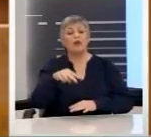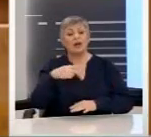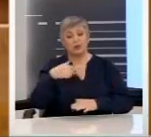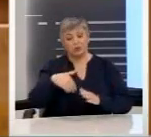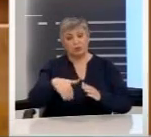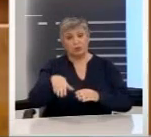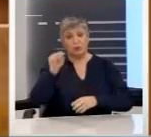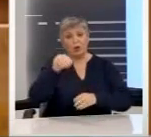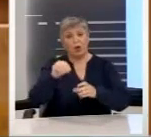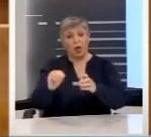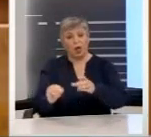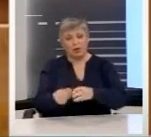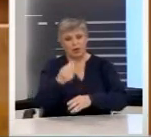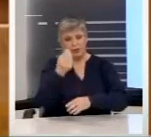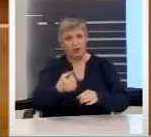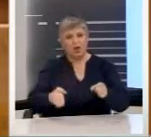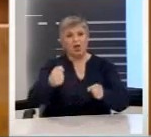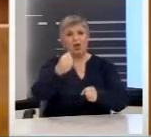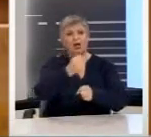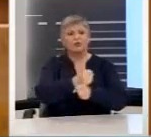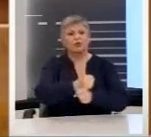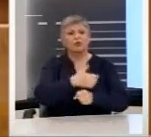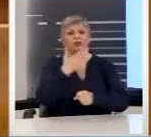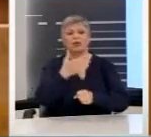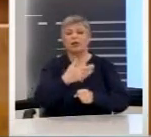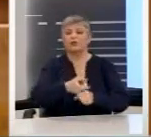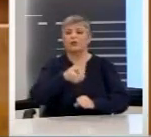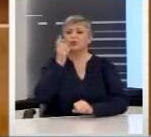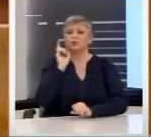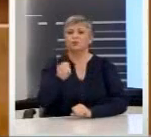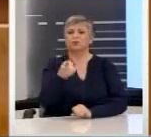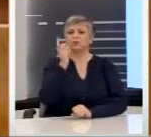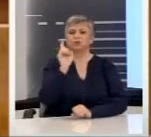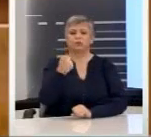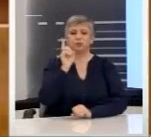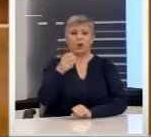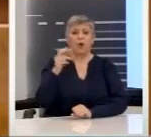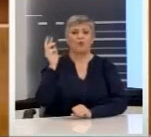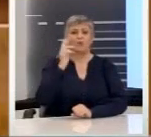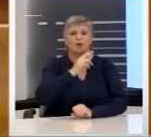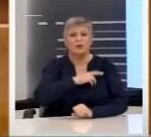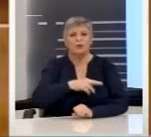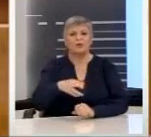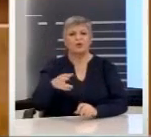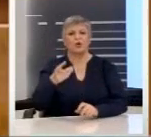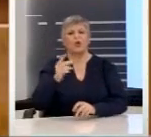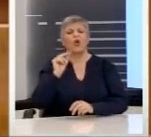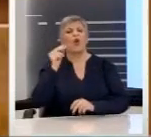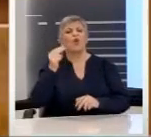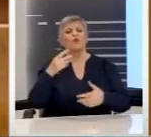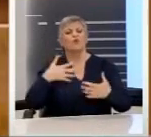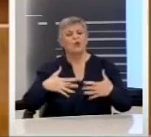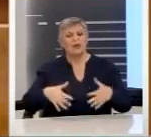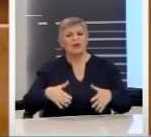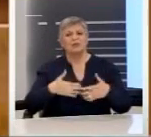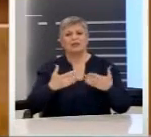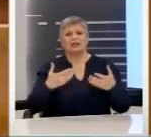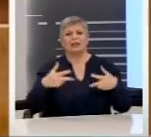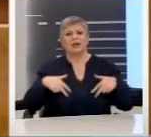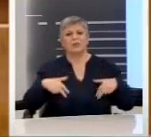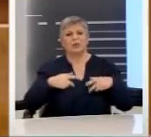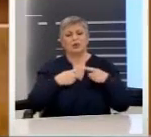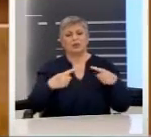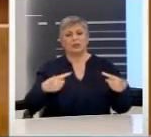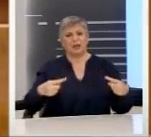εξεταστική επιτροπή για να ζητήσει ποινικέ ευθύνε του Πρωθυπουργού, των υπουργών, των βουλευτών κλπ. Κλπ. Κύριε Λοβέρδο, δεν ξέρω αν ακούτε, θα σα πω εγώ μερικά